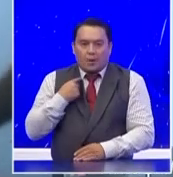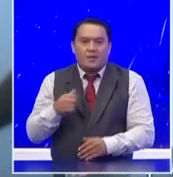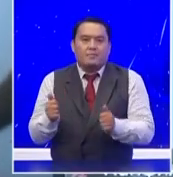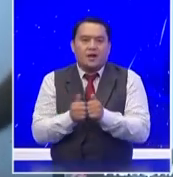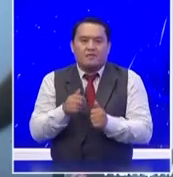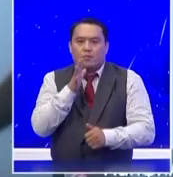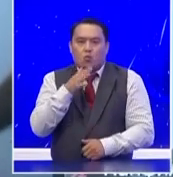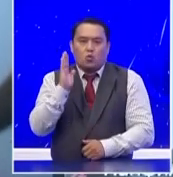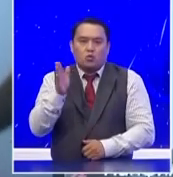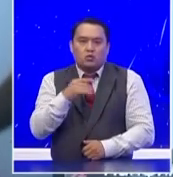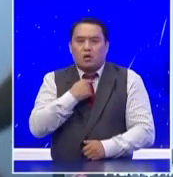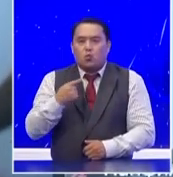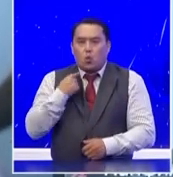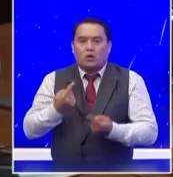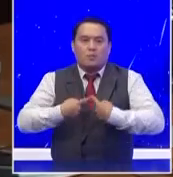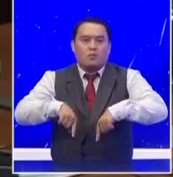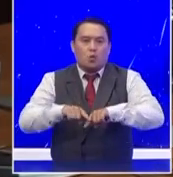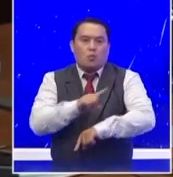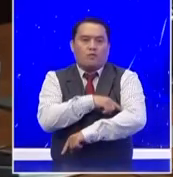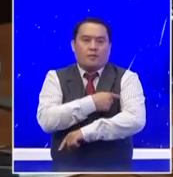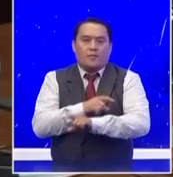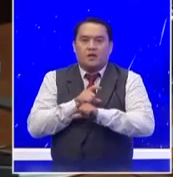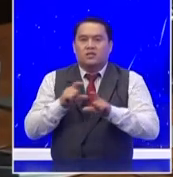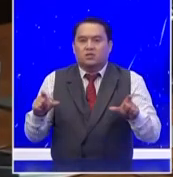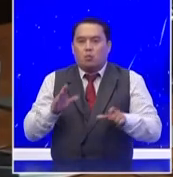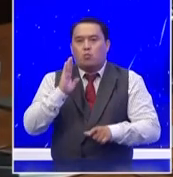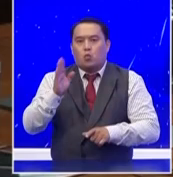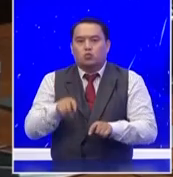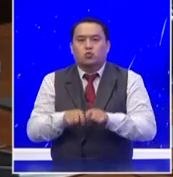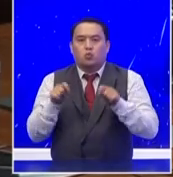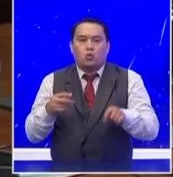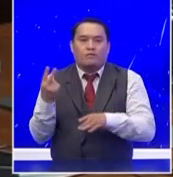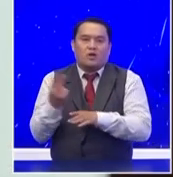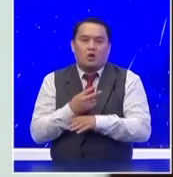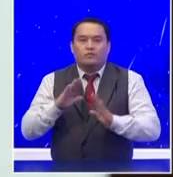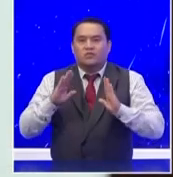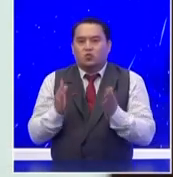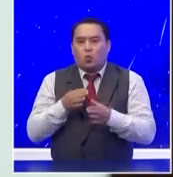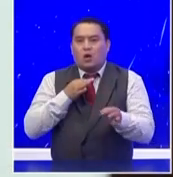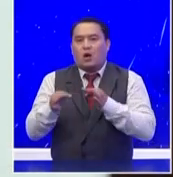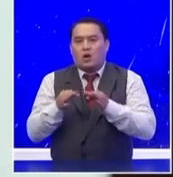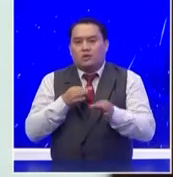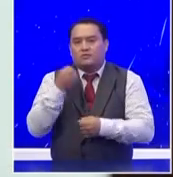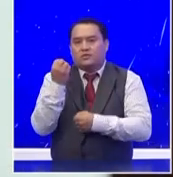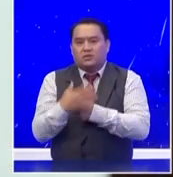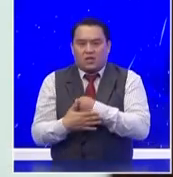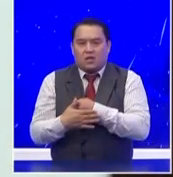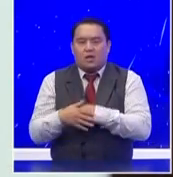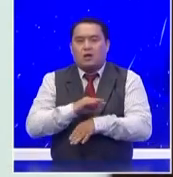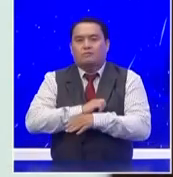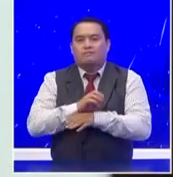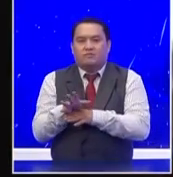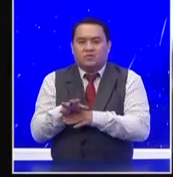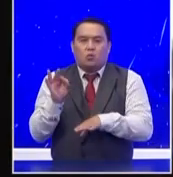В ближайшее время в области на базе Талдыкурганской многопрофильной больницы будет создан второй ситуационный консультативный центр по борьбе